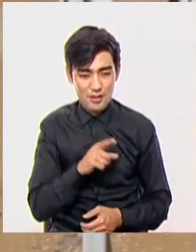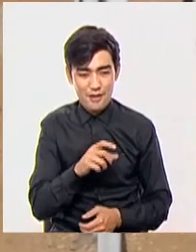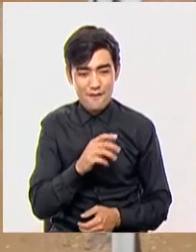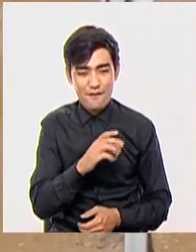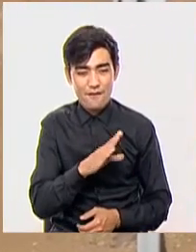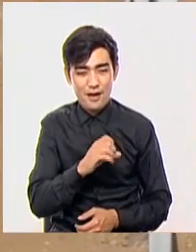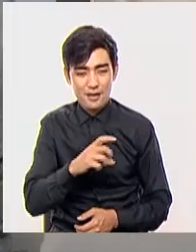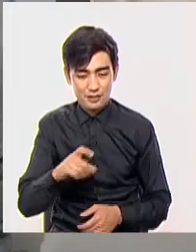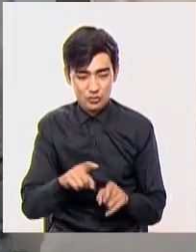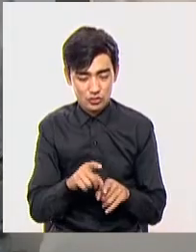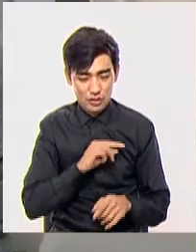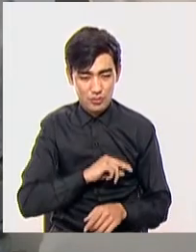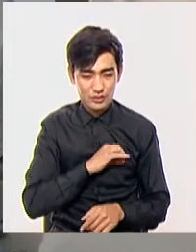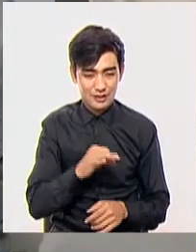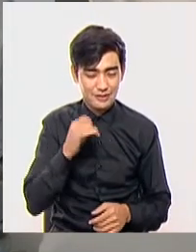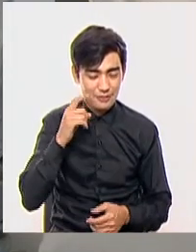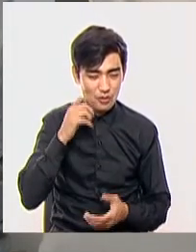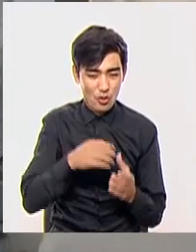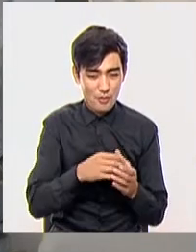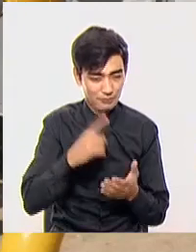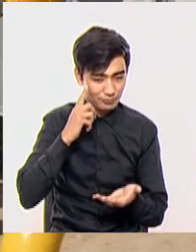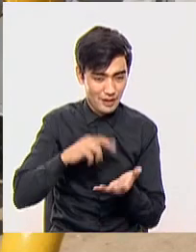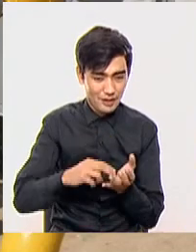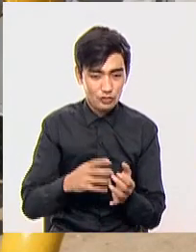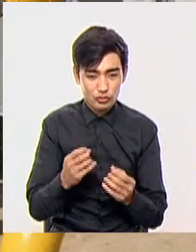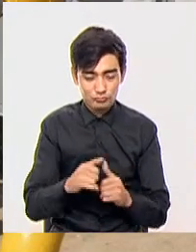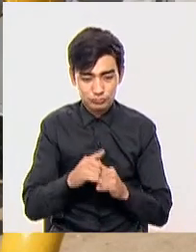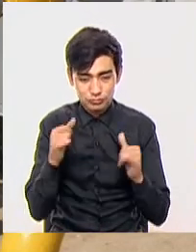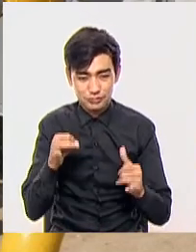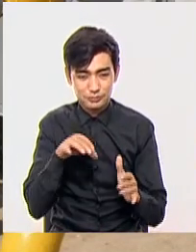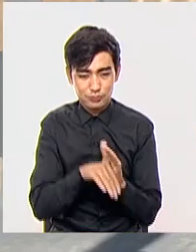методом. В планах компании увеличивать ресурсную базу за счет геологоразведки